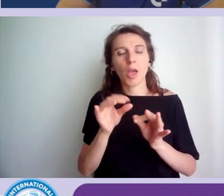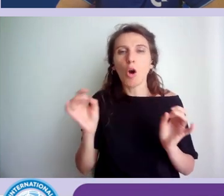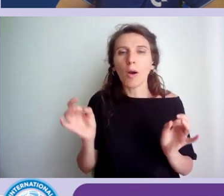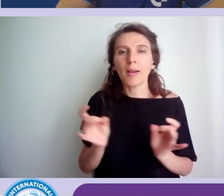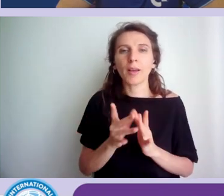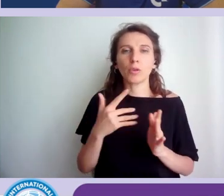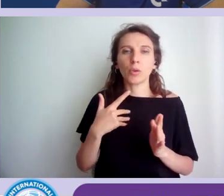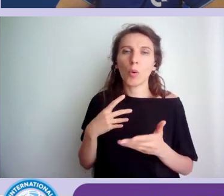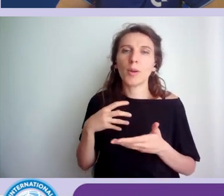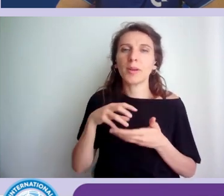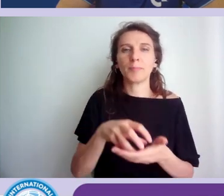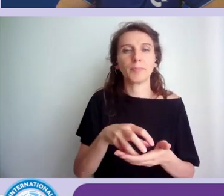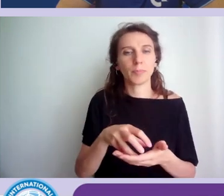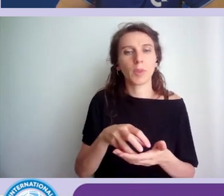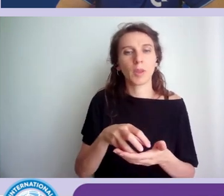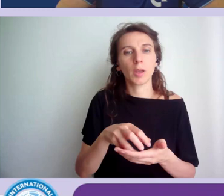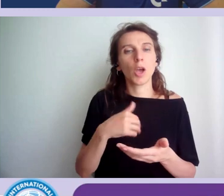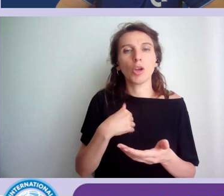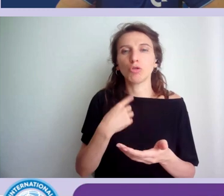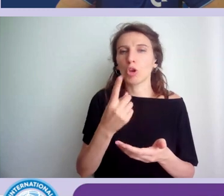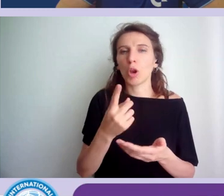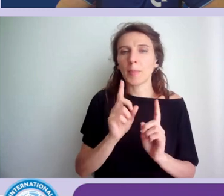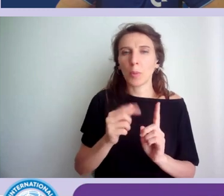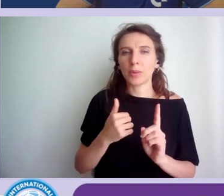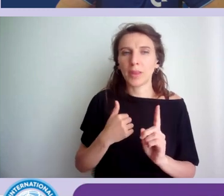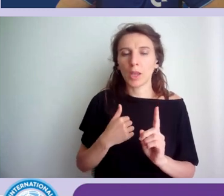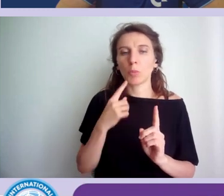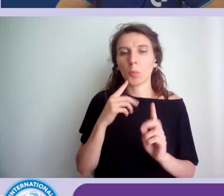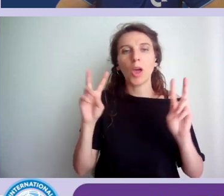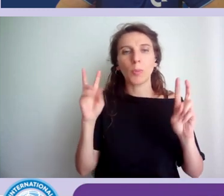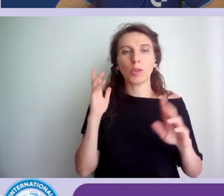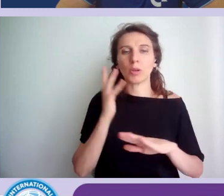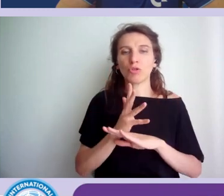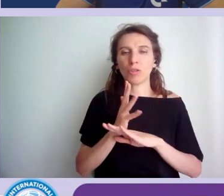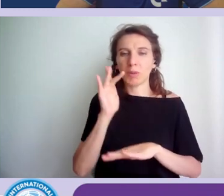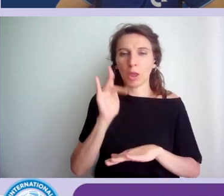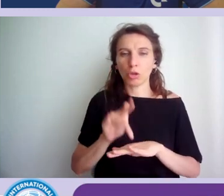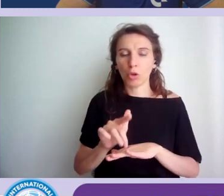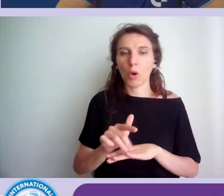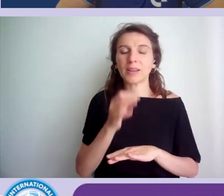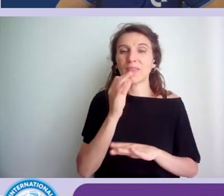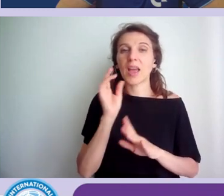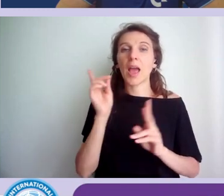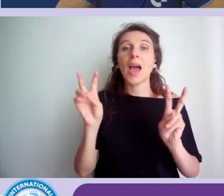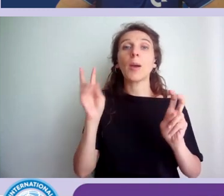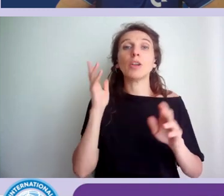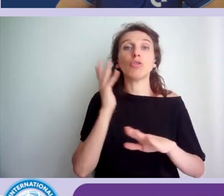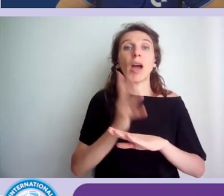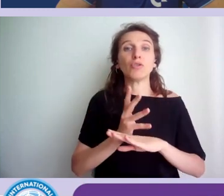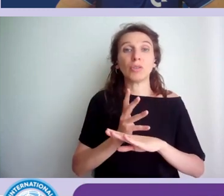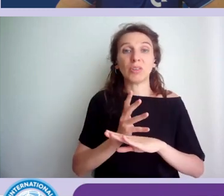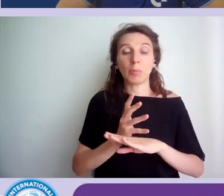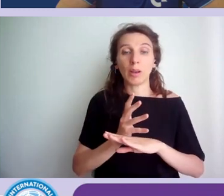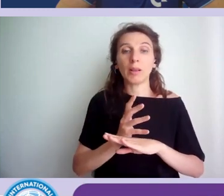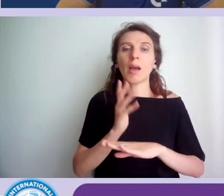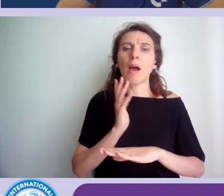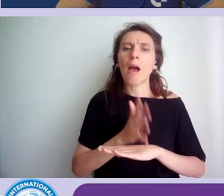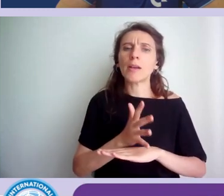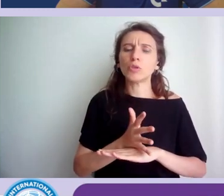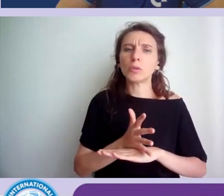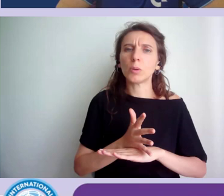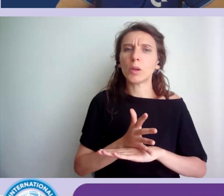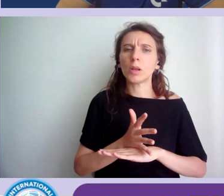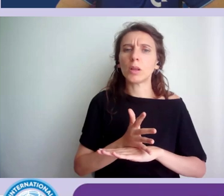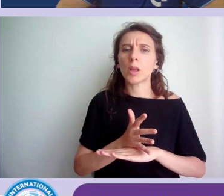che forse non abbiamo detto direttamente che riguarda l'accessibilità e cioè quando parliamo di accessibilità noi